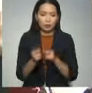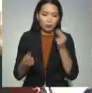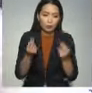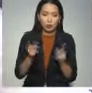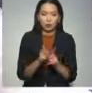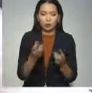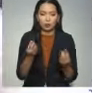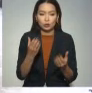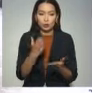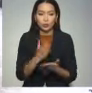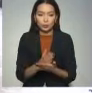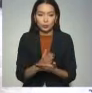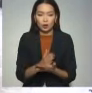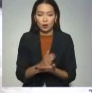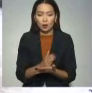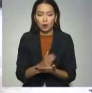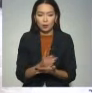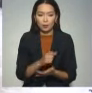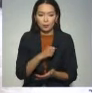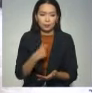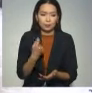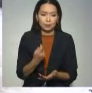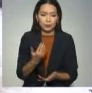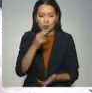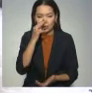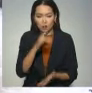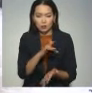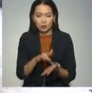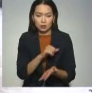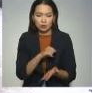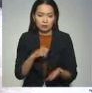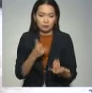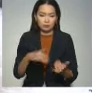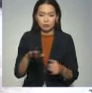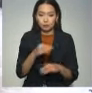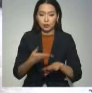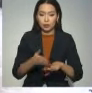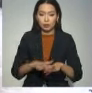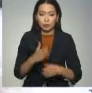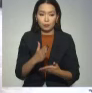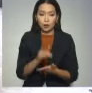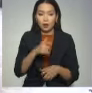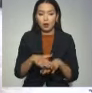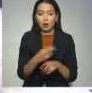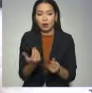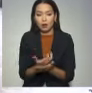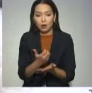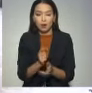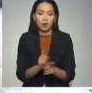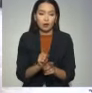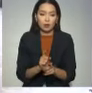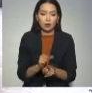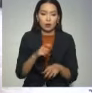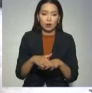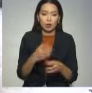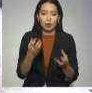тағы бар. Басқа өңірлермен салыстырғанда арзаншылық саналатын Шымкенттің өзіне күнкөріс қазір қиындап кеткен. Тапқана тамақтан артылмағасын халық